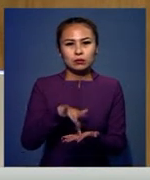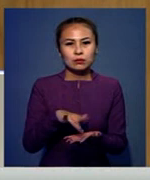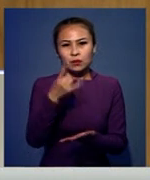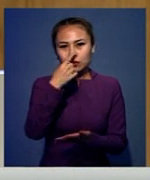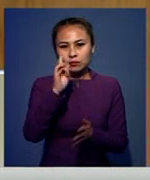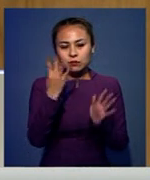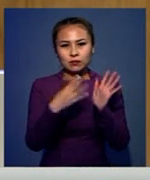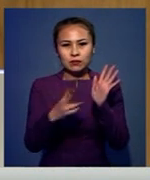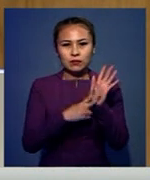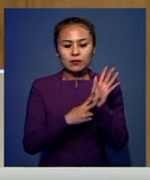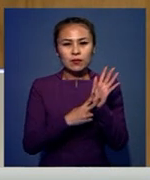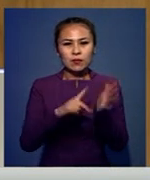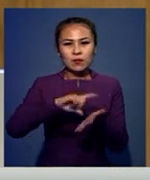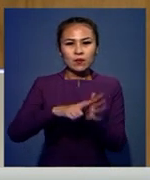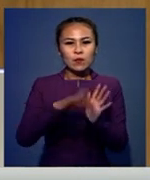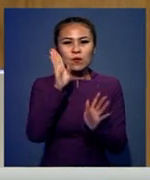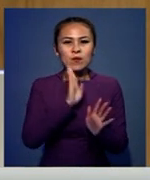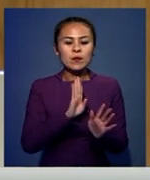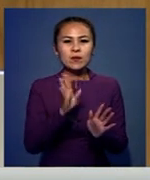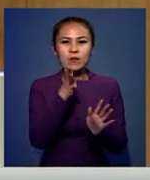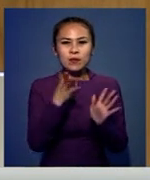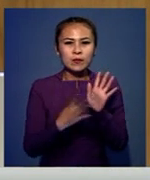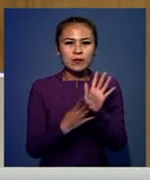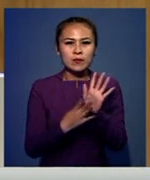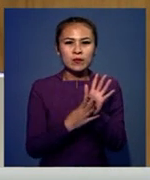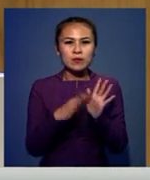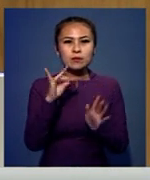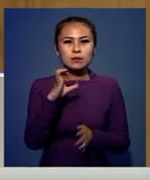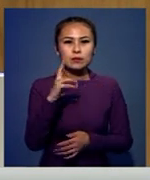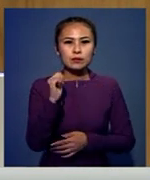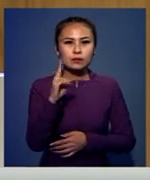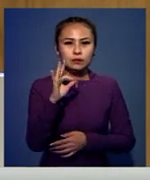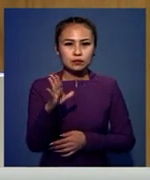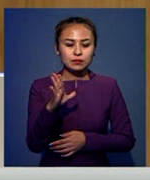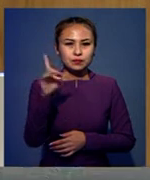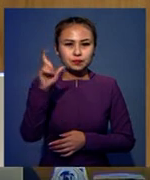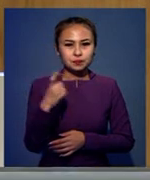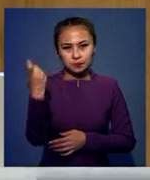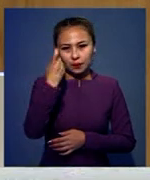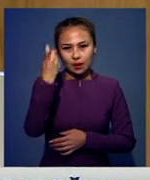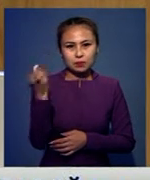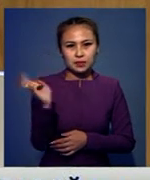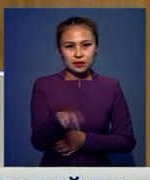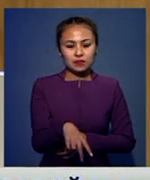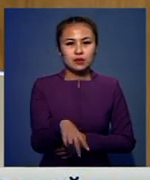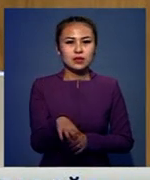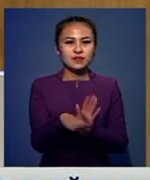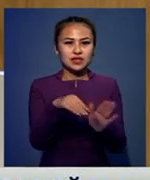номер 42-ші сайлау учаскесінде таңғы сағат 9-да Искаков деген азамат мас күйімде келіп,